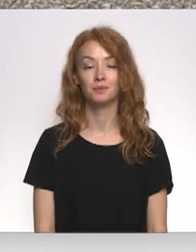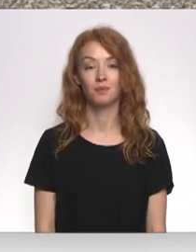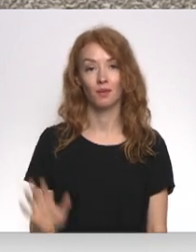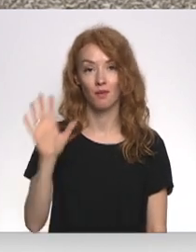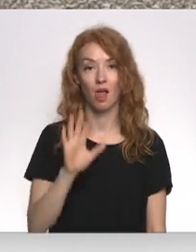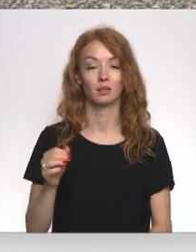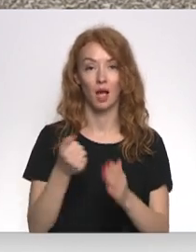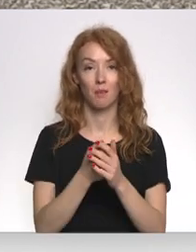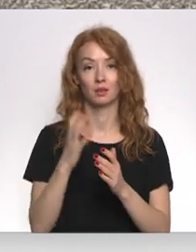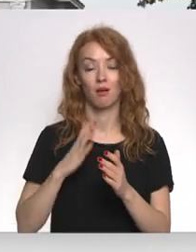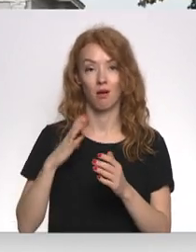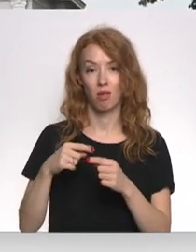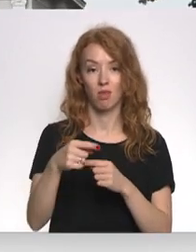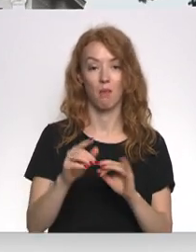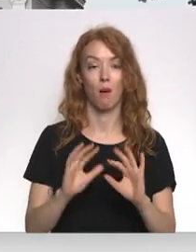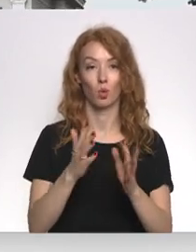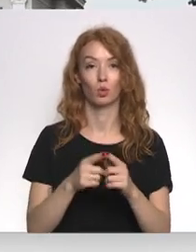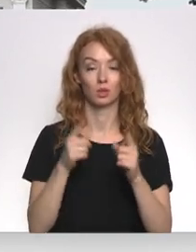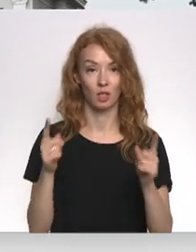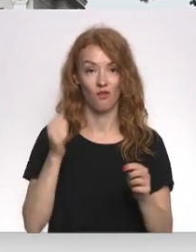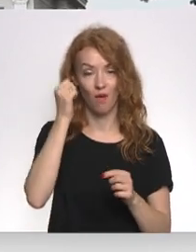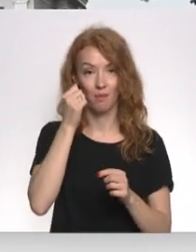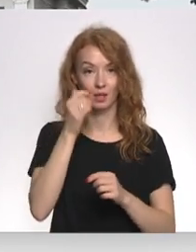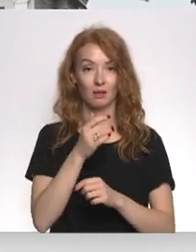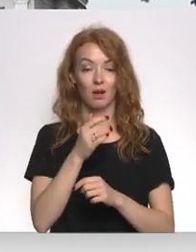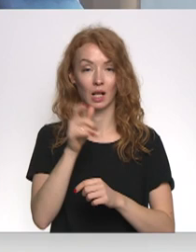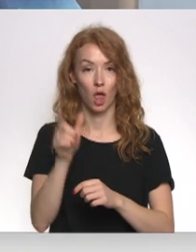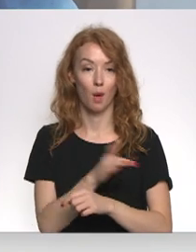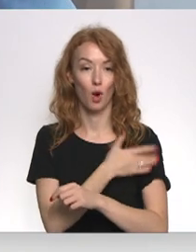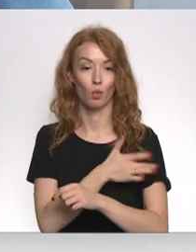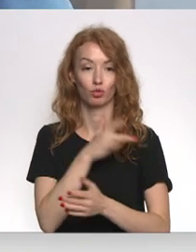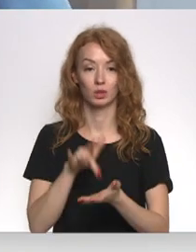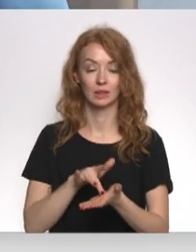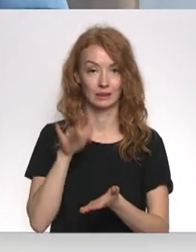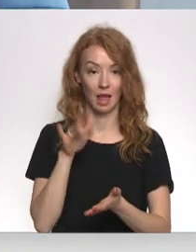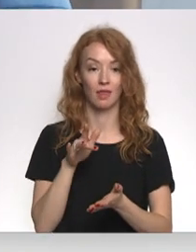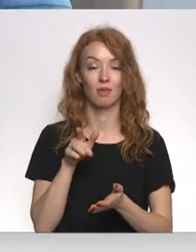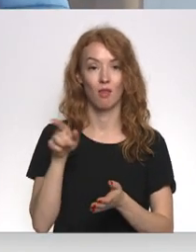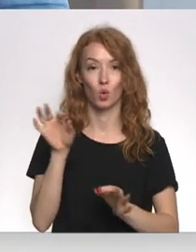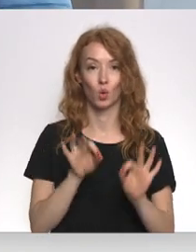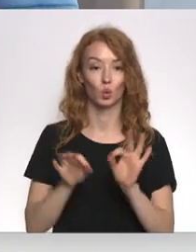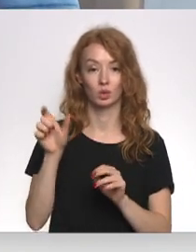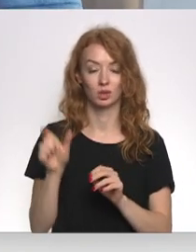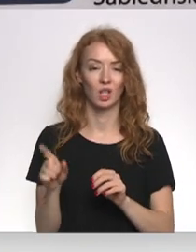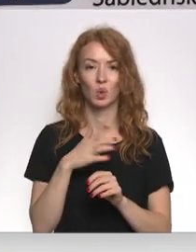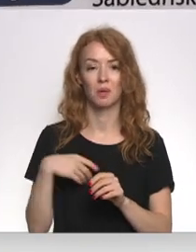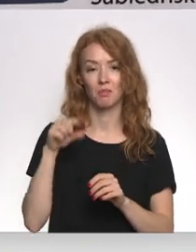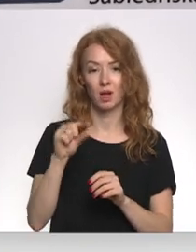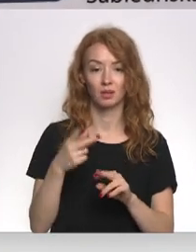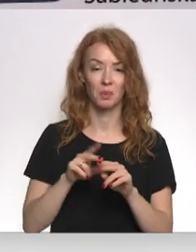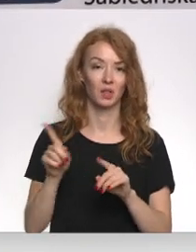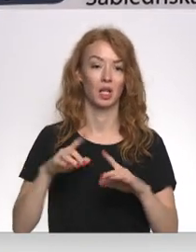Valsts atbalsts gaidāmajā apkuras sezonā Valmieras klientu apkalpošanas centrā sastaptajai Gaļinai šķiet gaužām mazs, tāpēc viņa